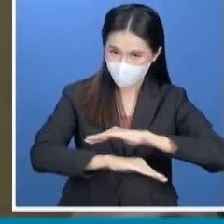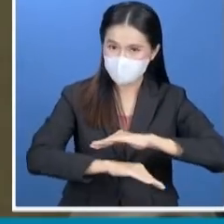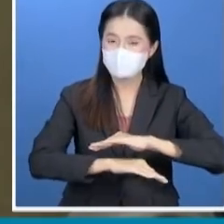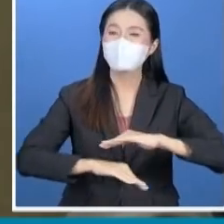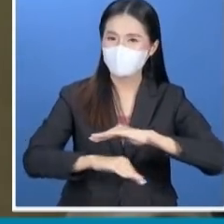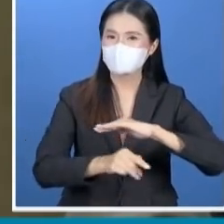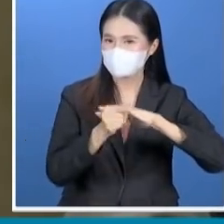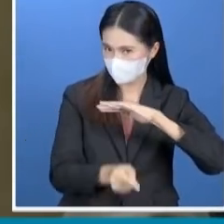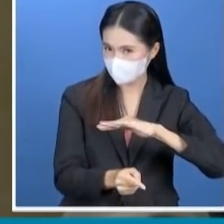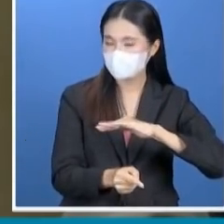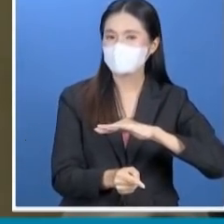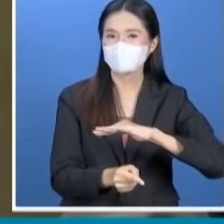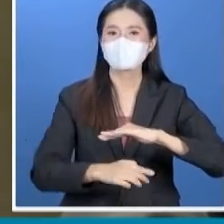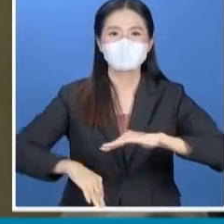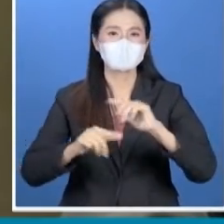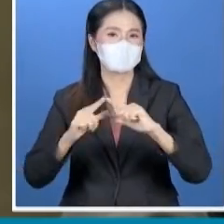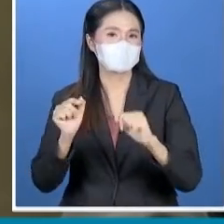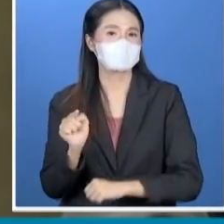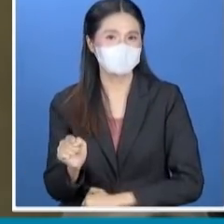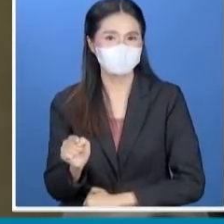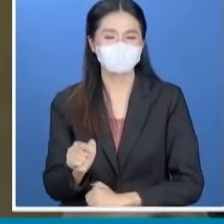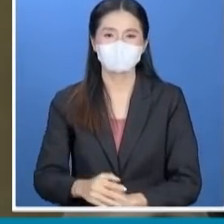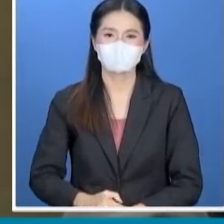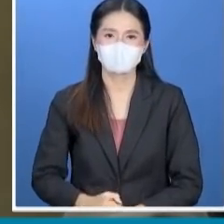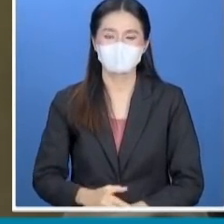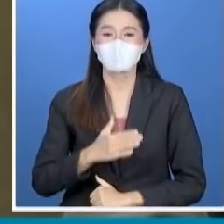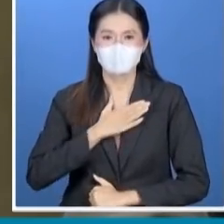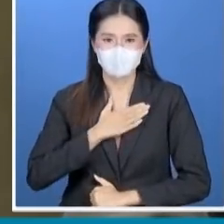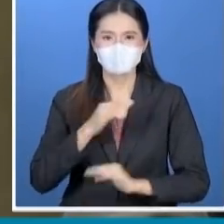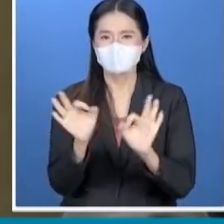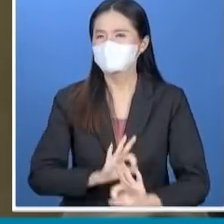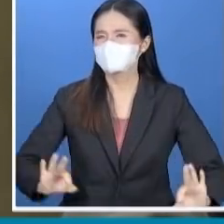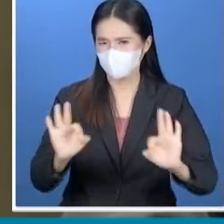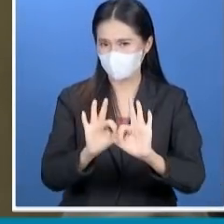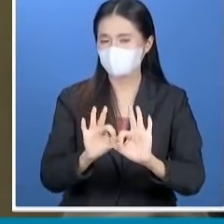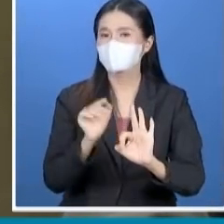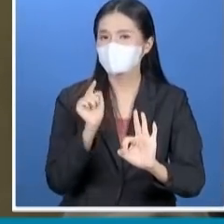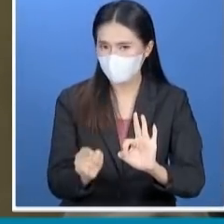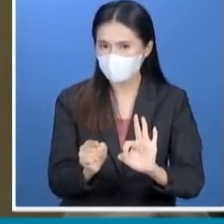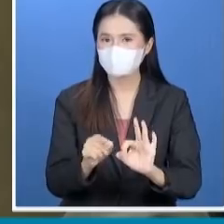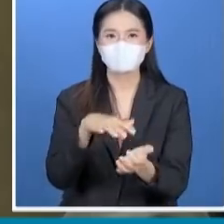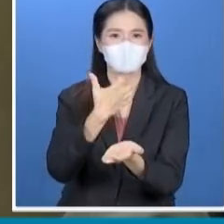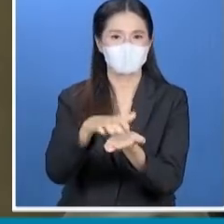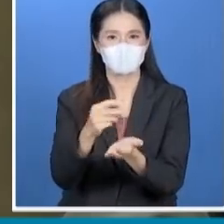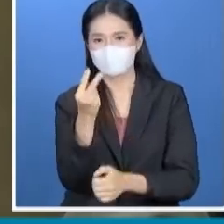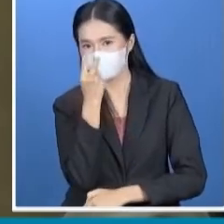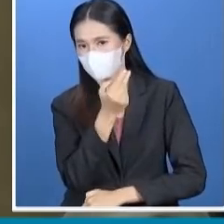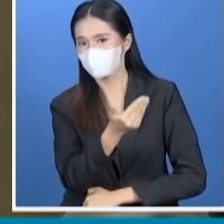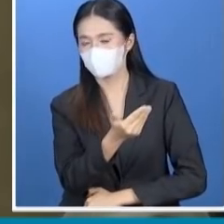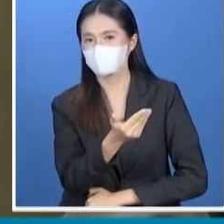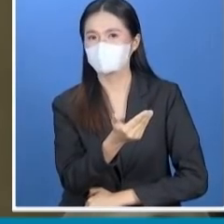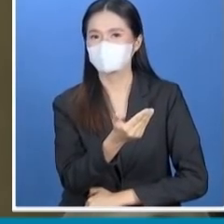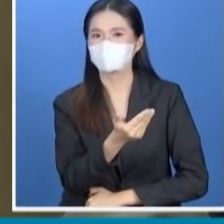นข้อเท็จจริงส่วนหนึ่งในคดีนะครับซึ่งเรามีความจำเป็นอย่างยิ่งนะครับที่ต้องนำเสนอโด